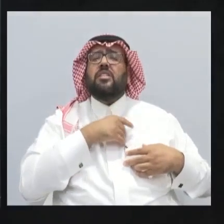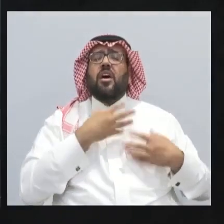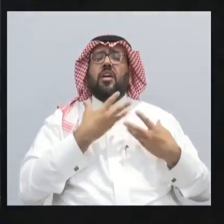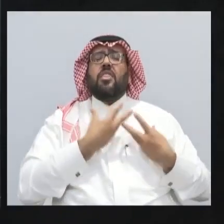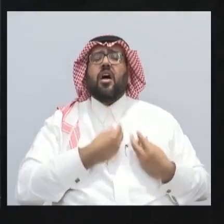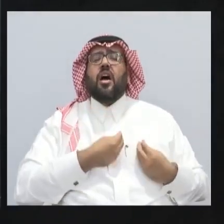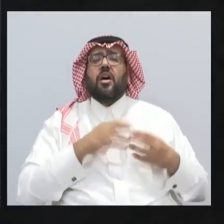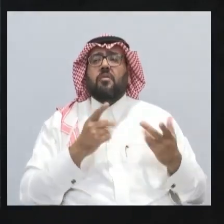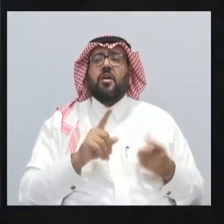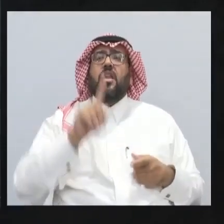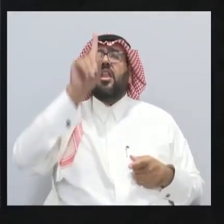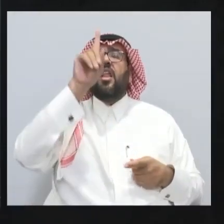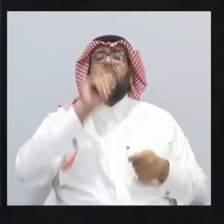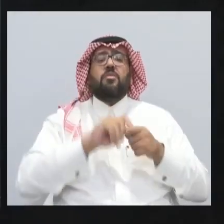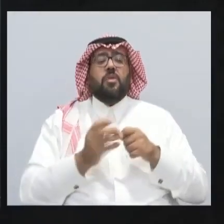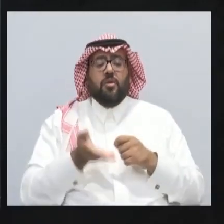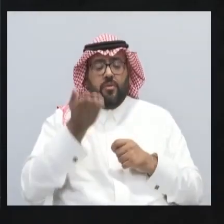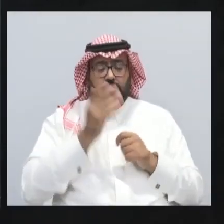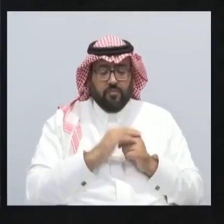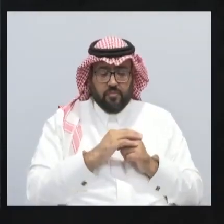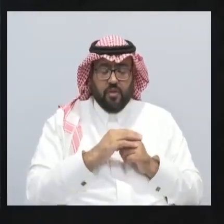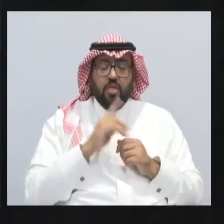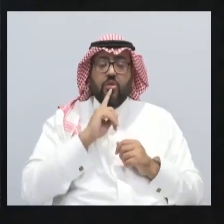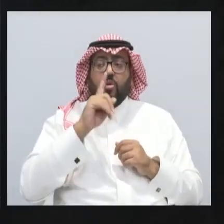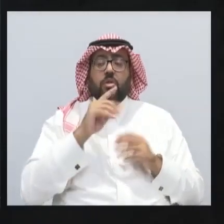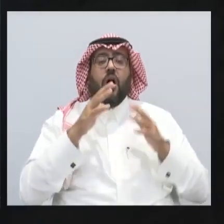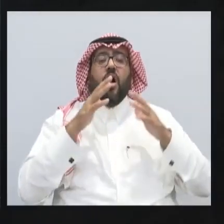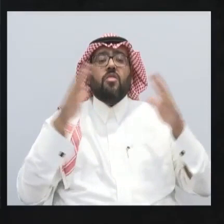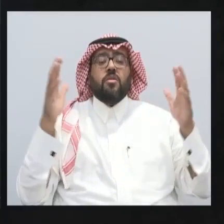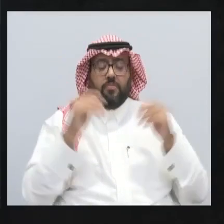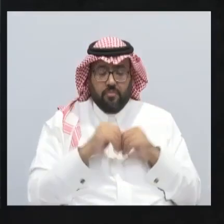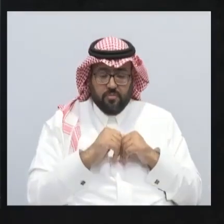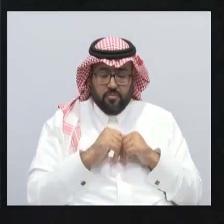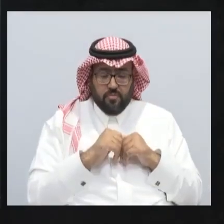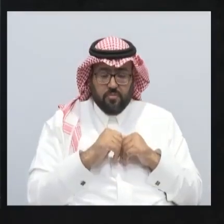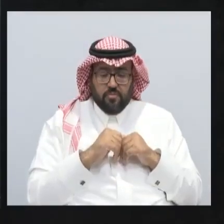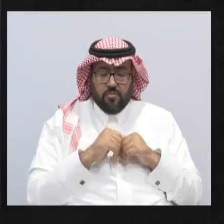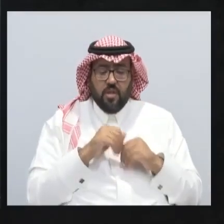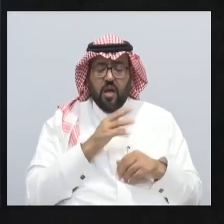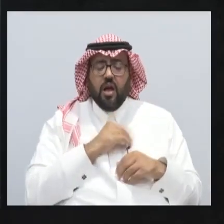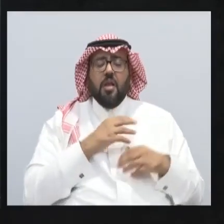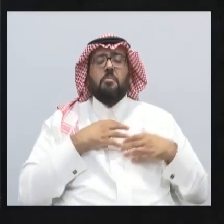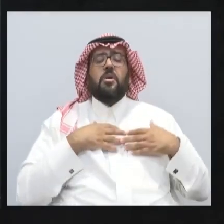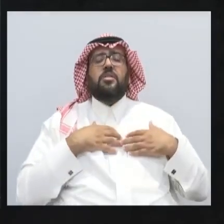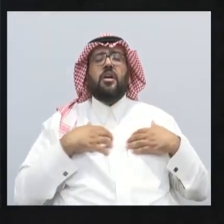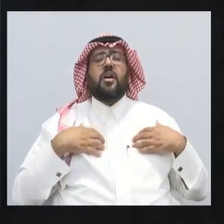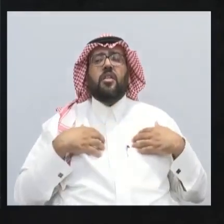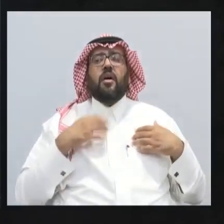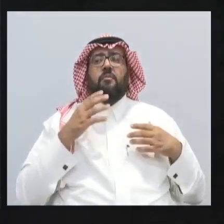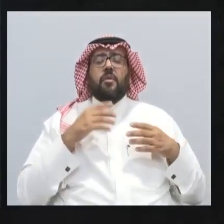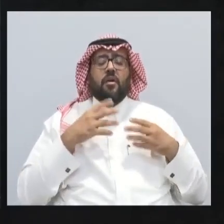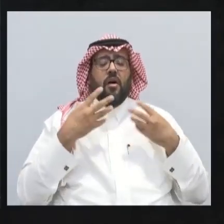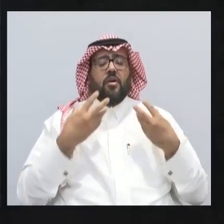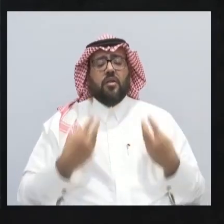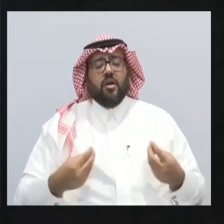لا يكون الا بي هذا المجيد العظيم كما هو موجود فليس للقلب سعاده ولا لذه